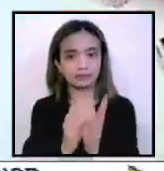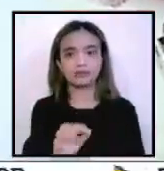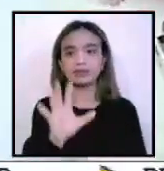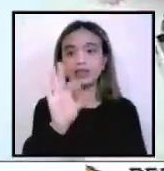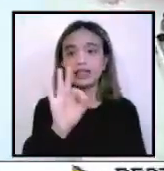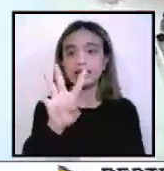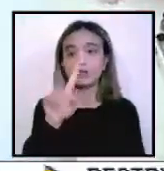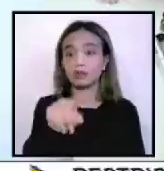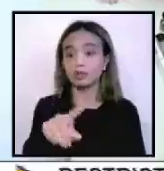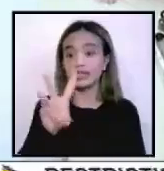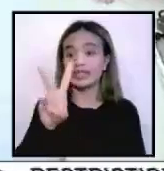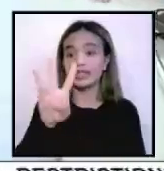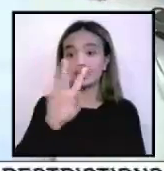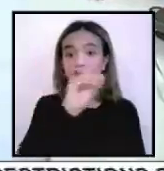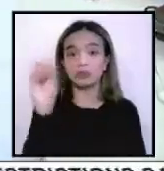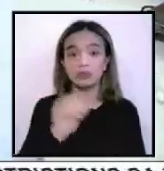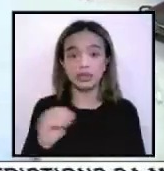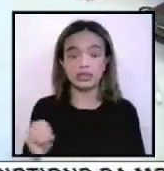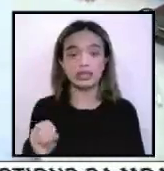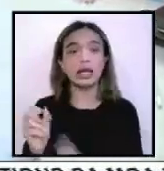94.64% o